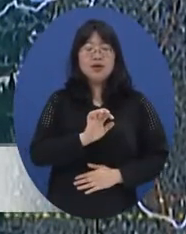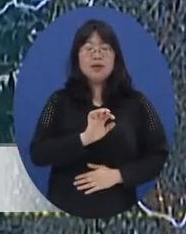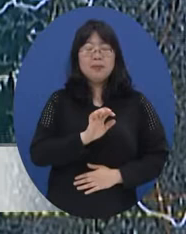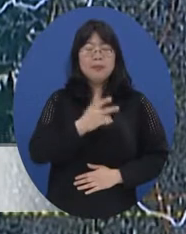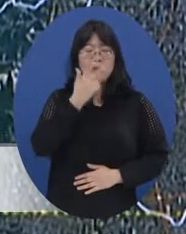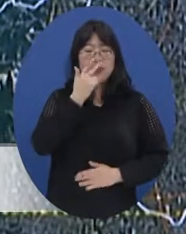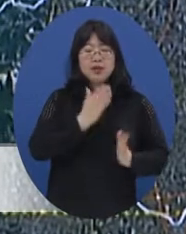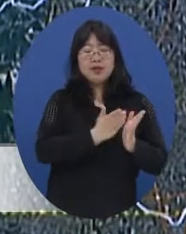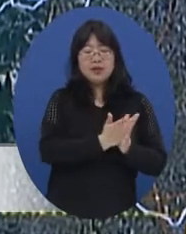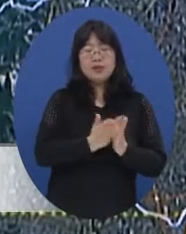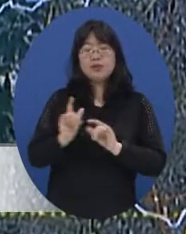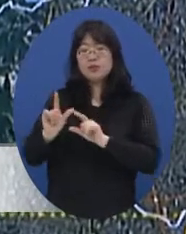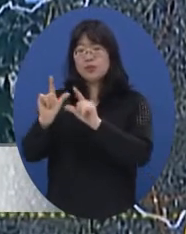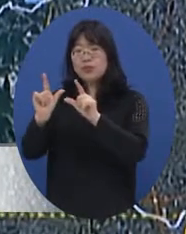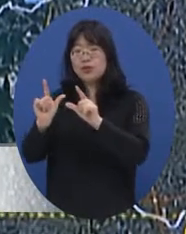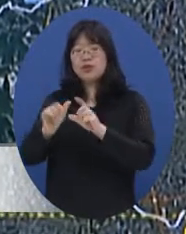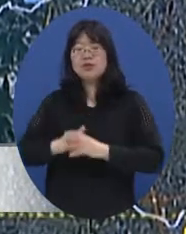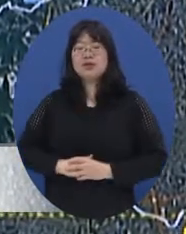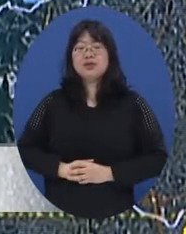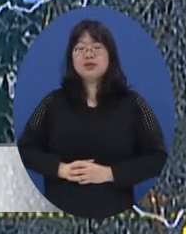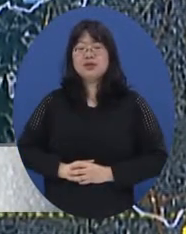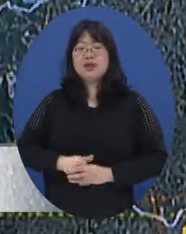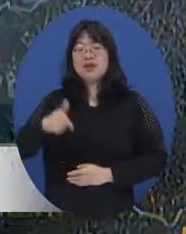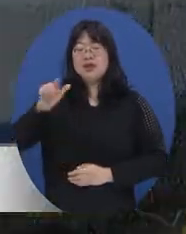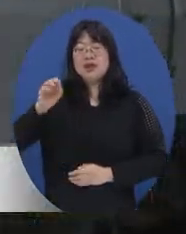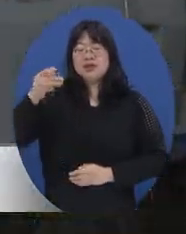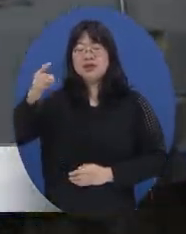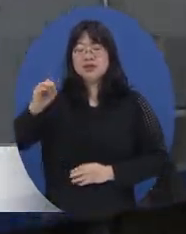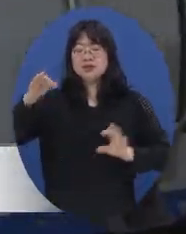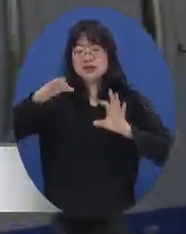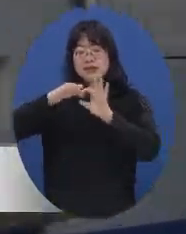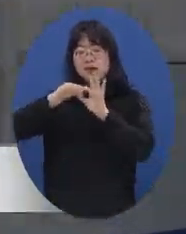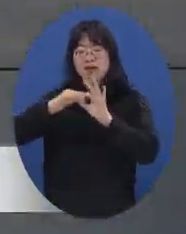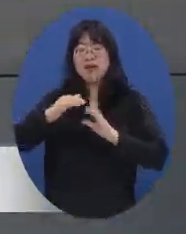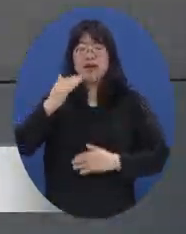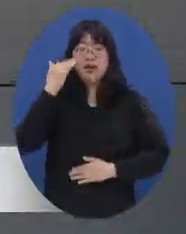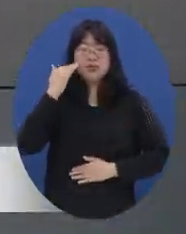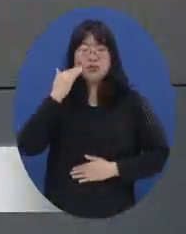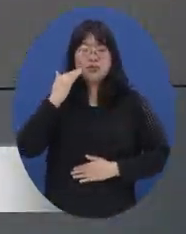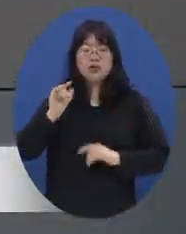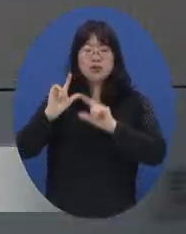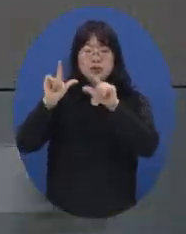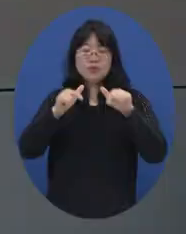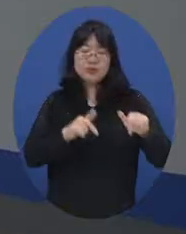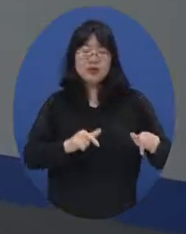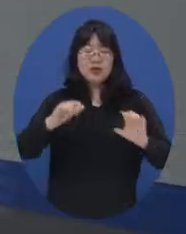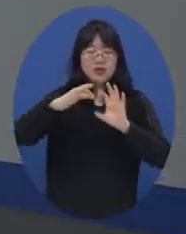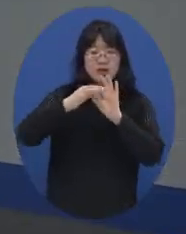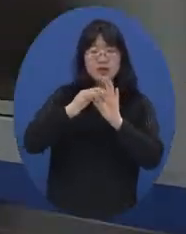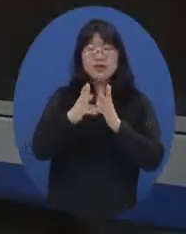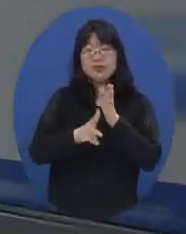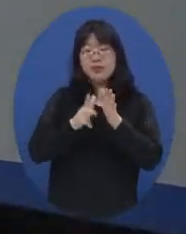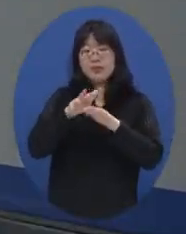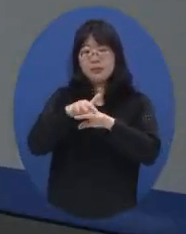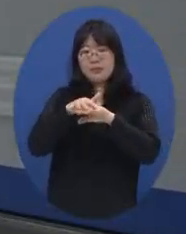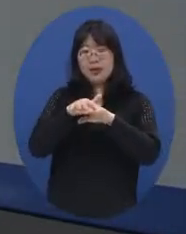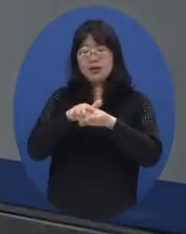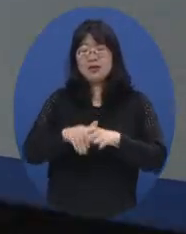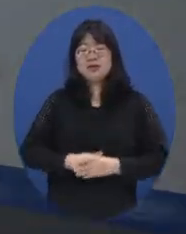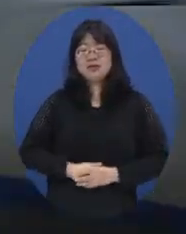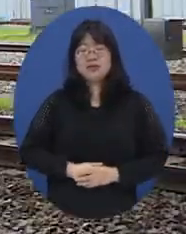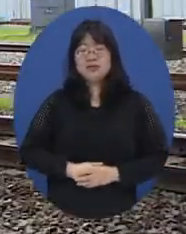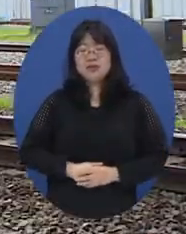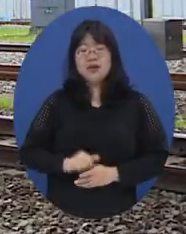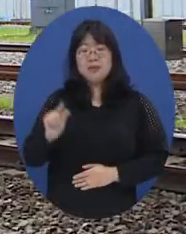통해 평택항을, 동쪽으론 여주 원주선을 통해 강릉으로 이어져 우리나라 동서축을 연결하는 철도망입니다.